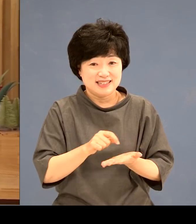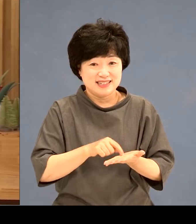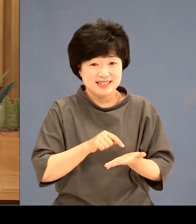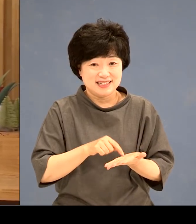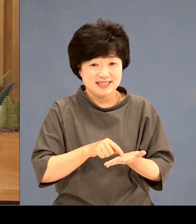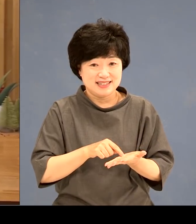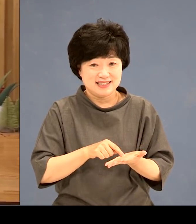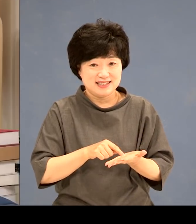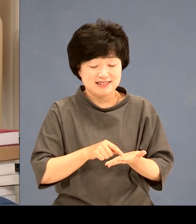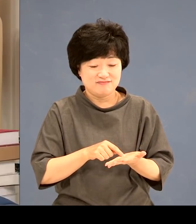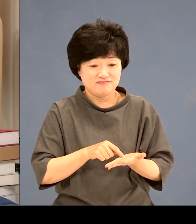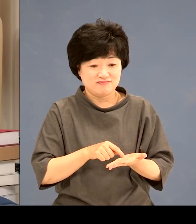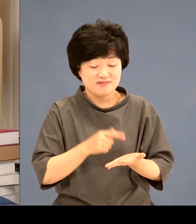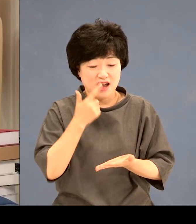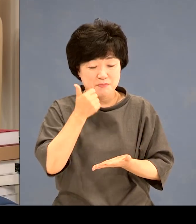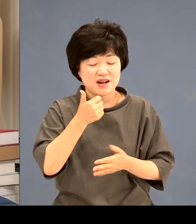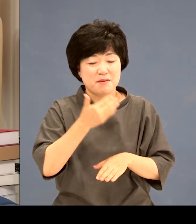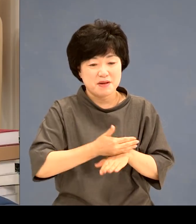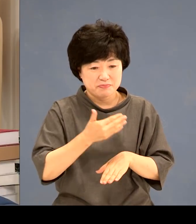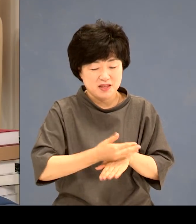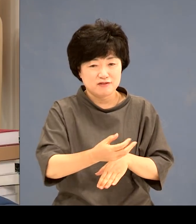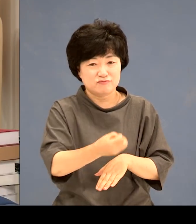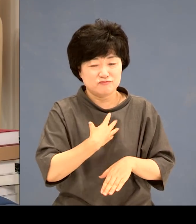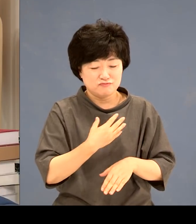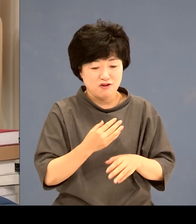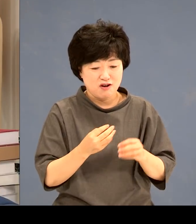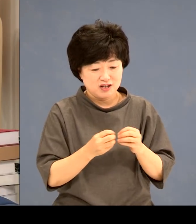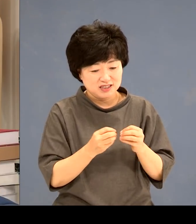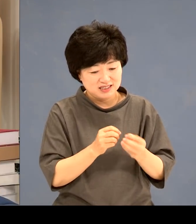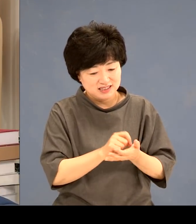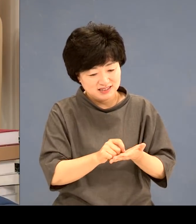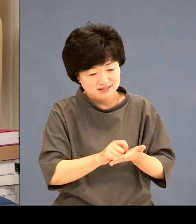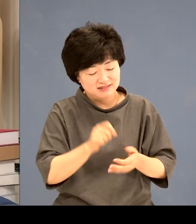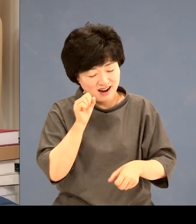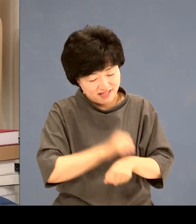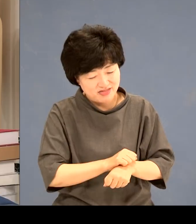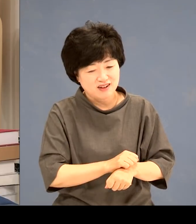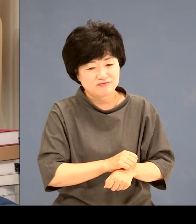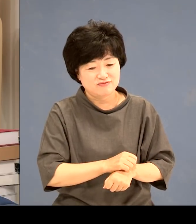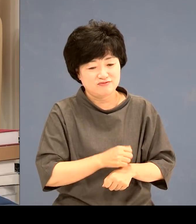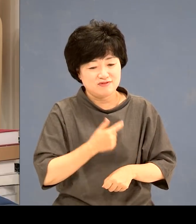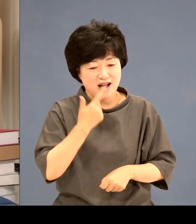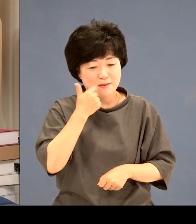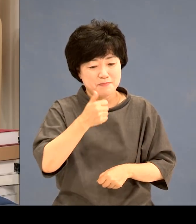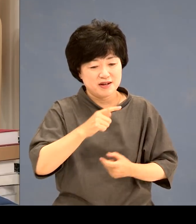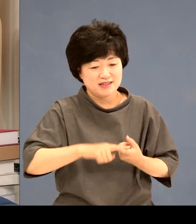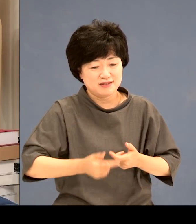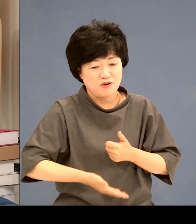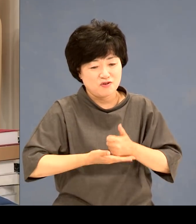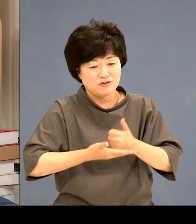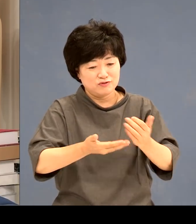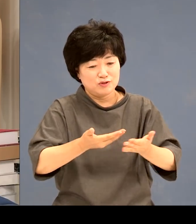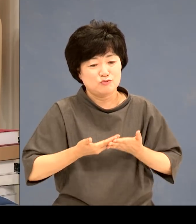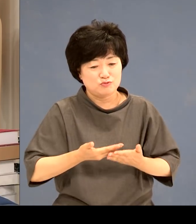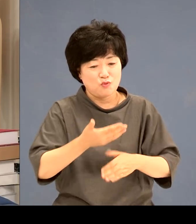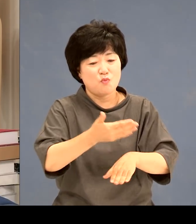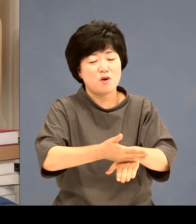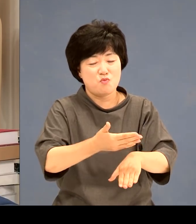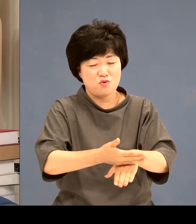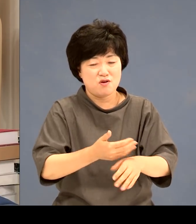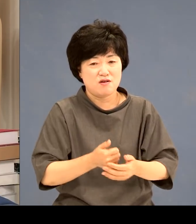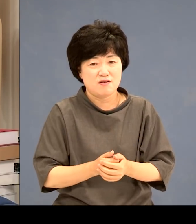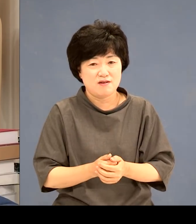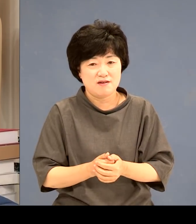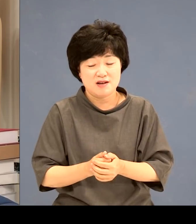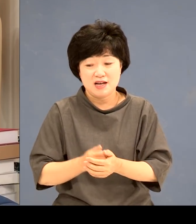책을 냈다고 하니까 아빠 너무 감사하다고 너무 글을 잘 썼다고 아빠를 이렇게 격려해 줘서